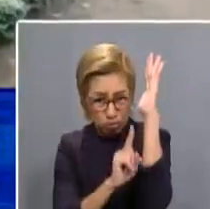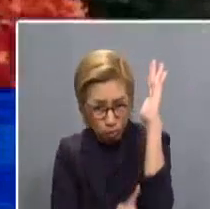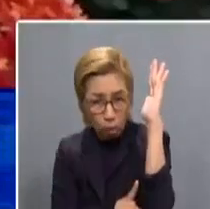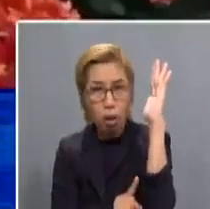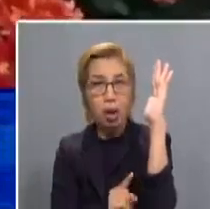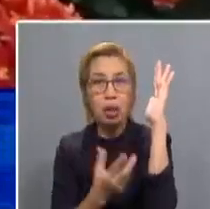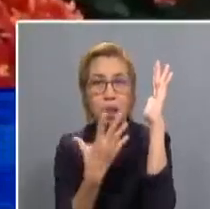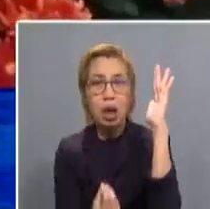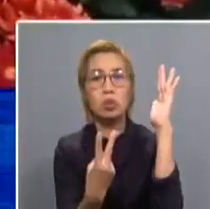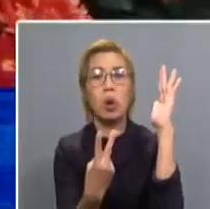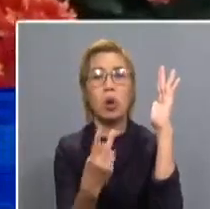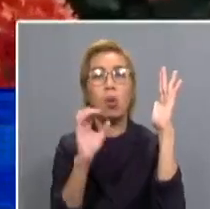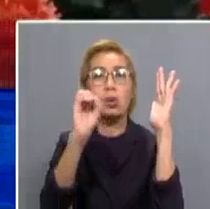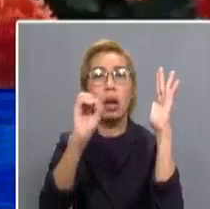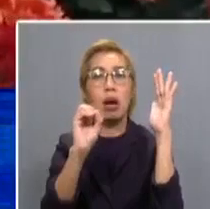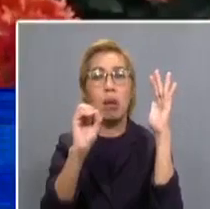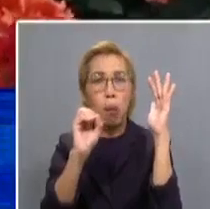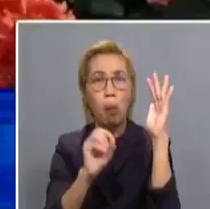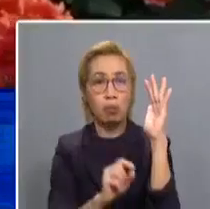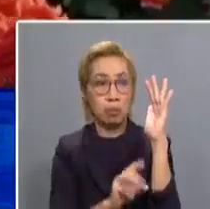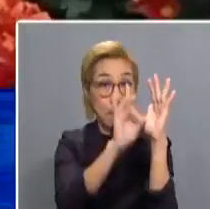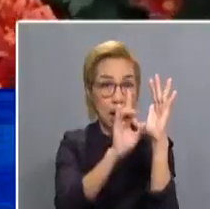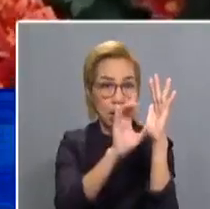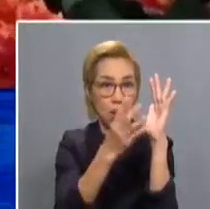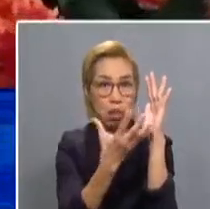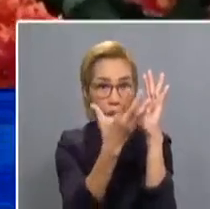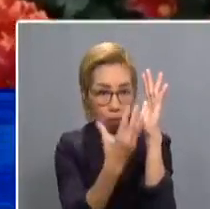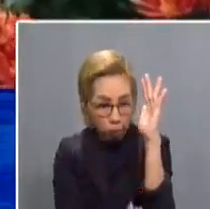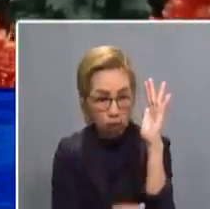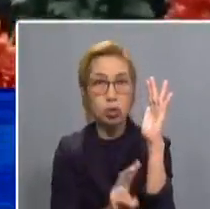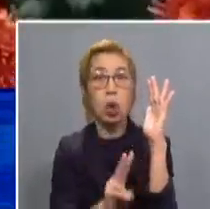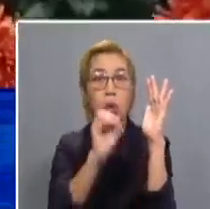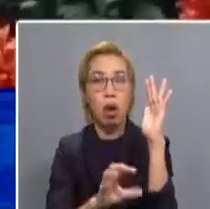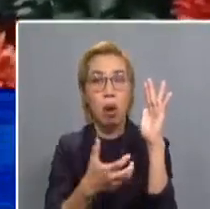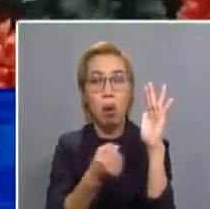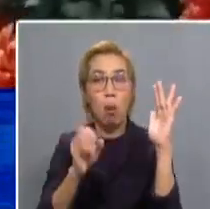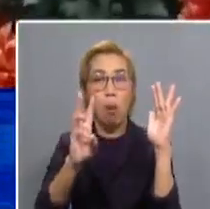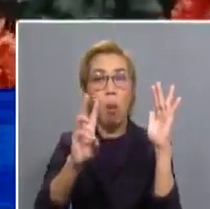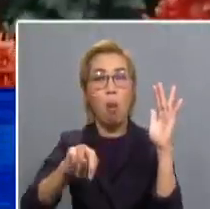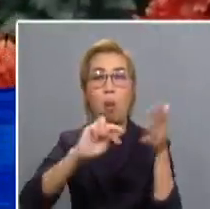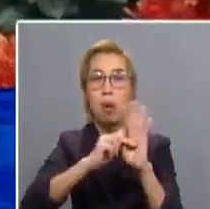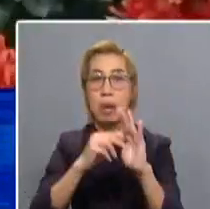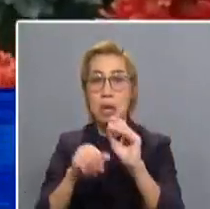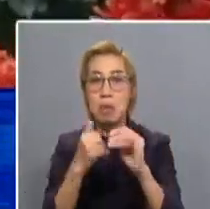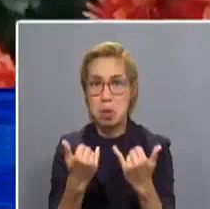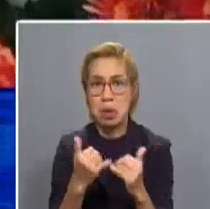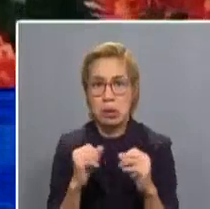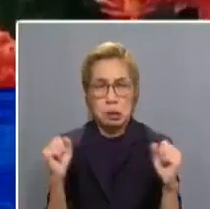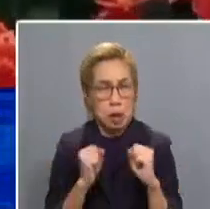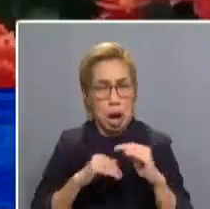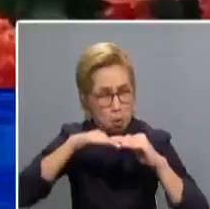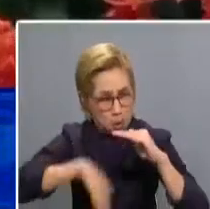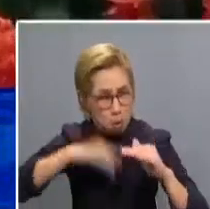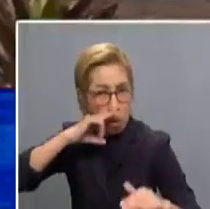มเหลือ2องศาลงมาแบบฮวบจริงๆลงมา6องศาเลยนะคะถือว่าต่ำที่สุดในรอบฤดูหนาวนี้แล้วนะคะขณะ